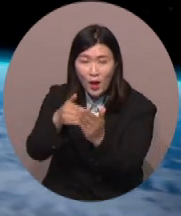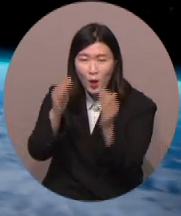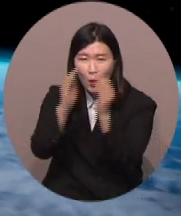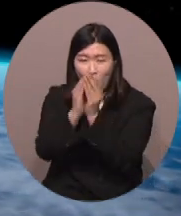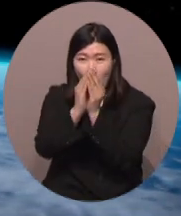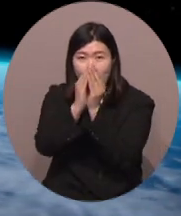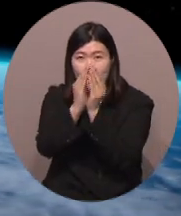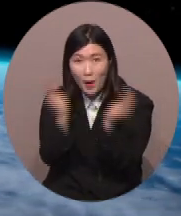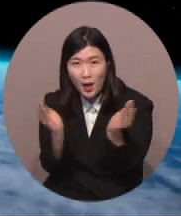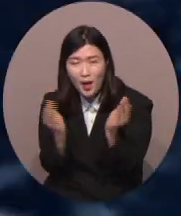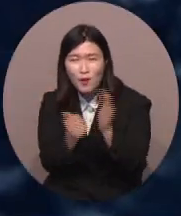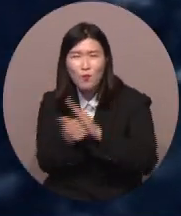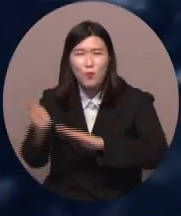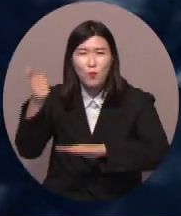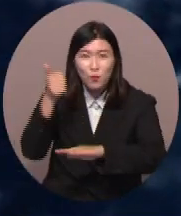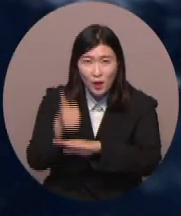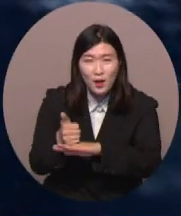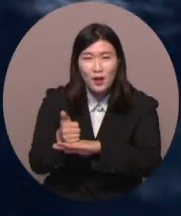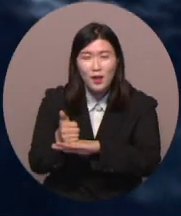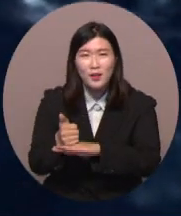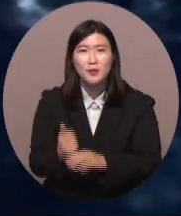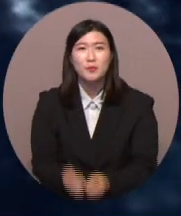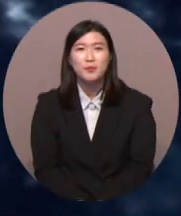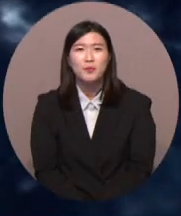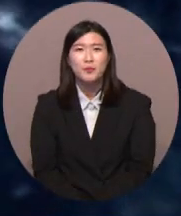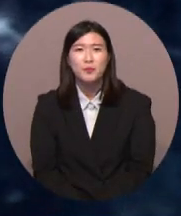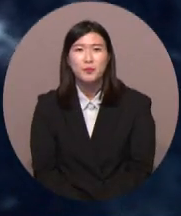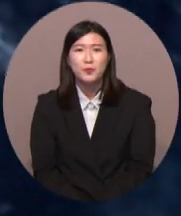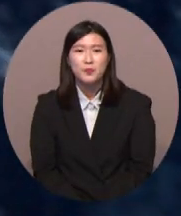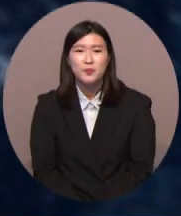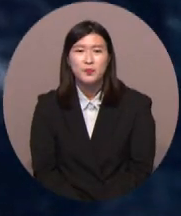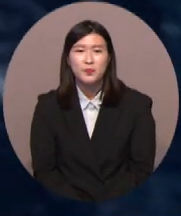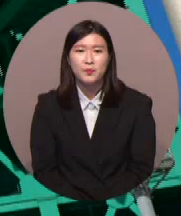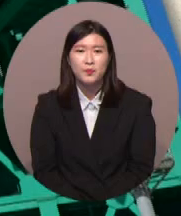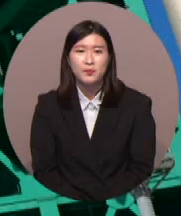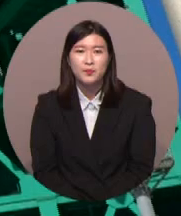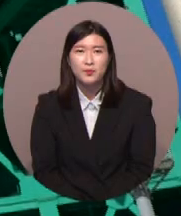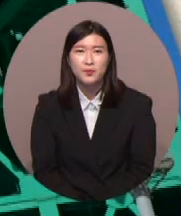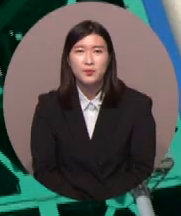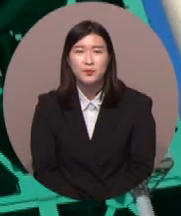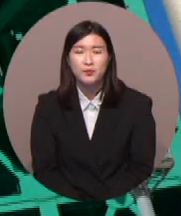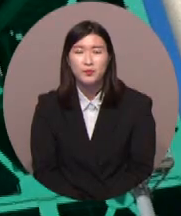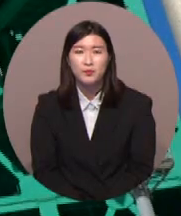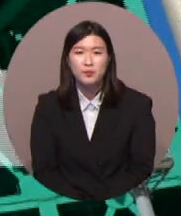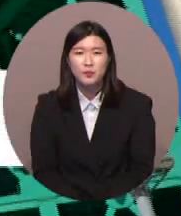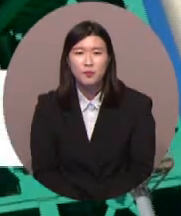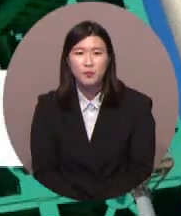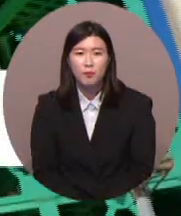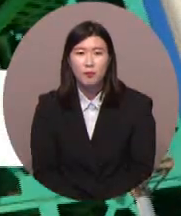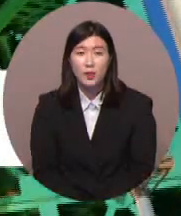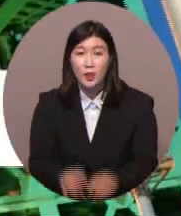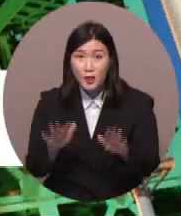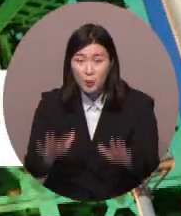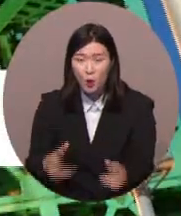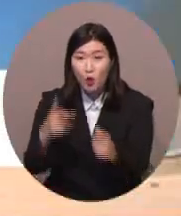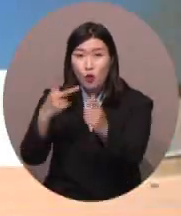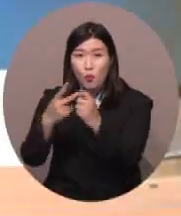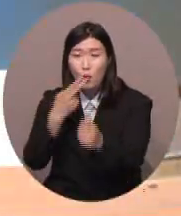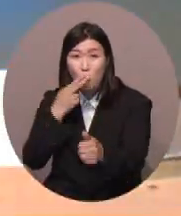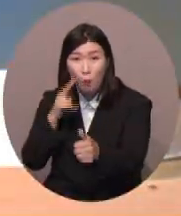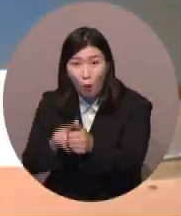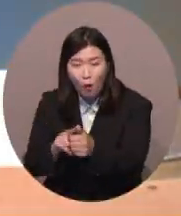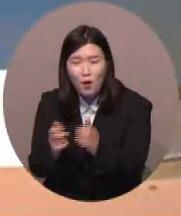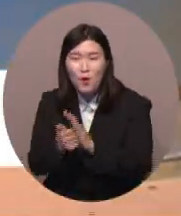분리해 목표 궤도에 정확히 올려놓는 임무까지 깔끔하게 성공시켰습니다. 두 차례 도전만에 발사